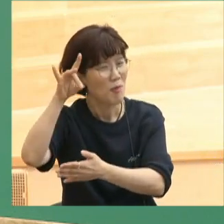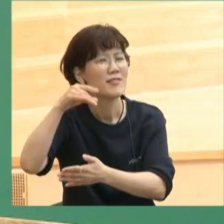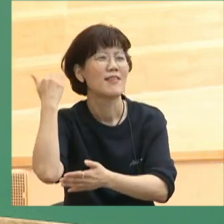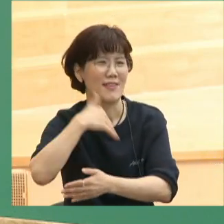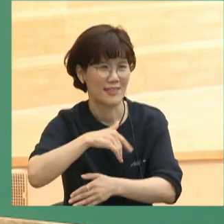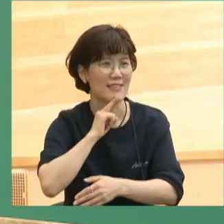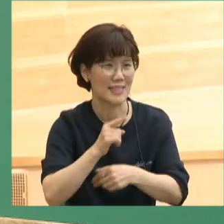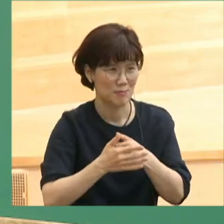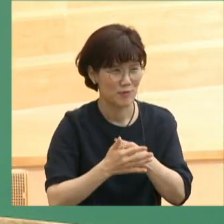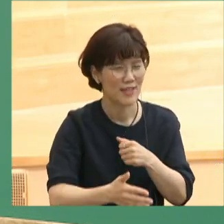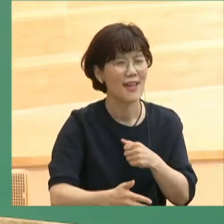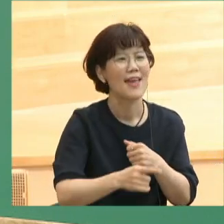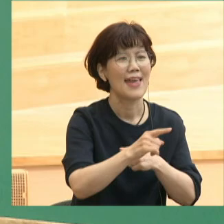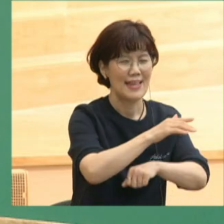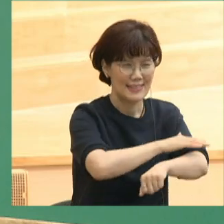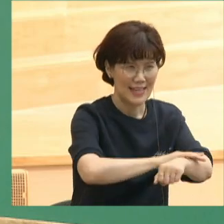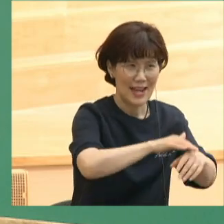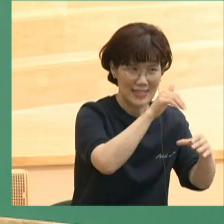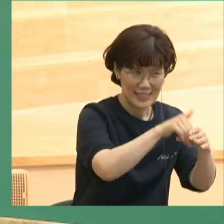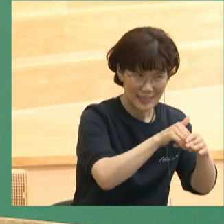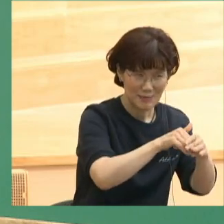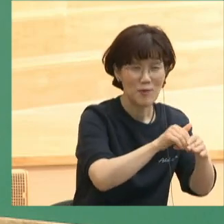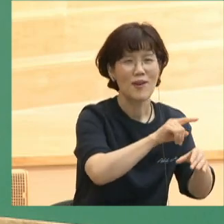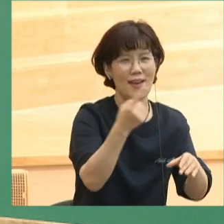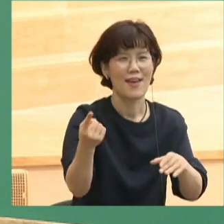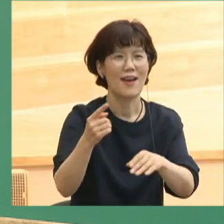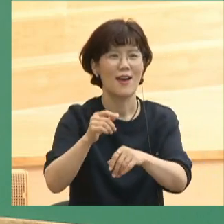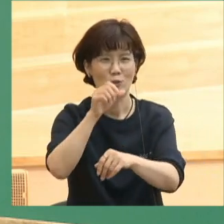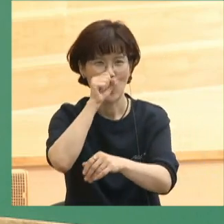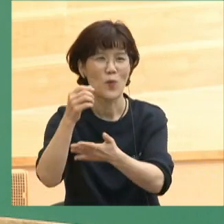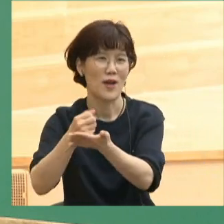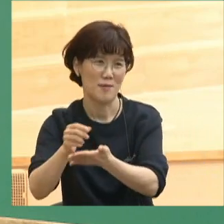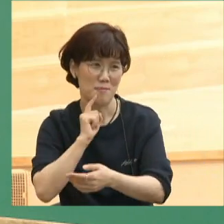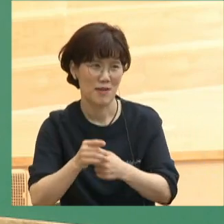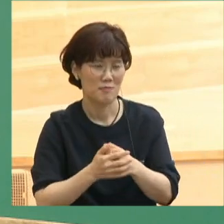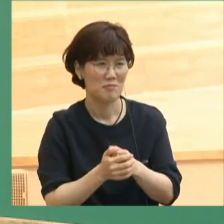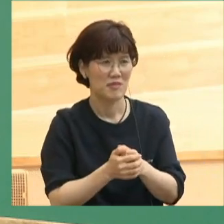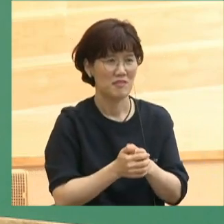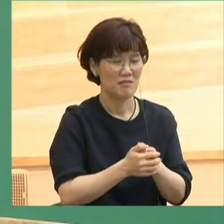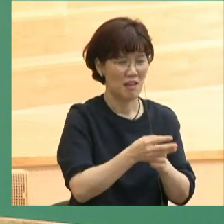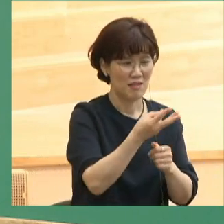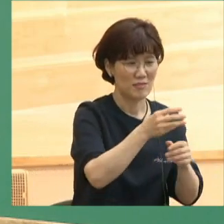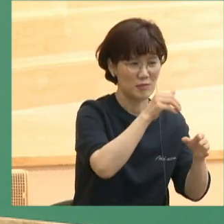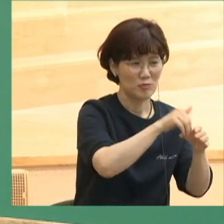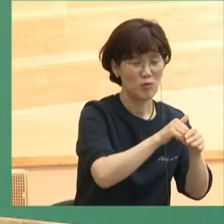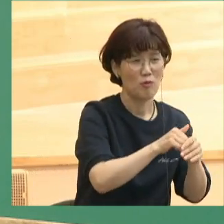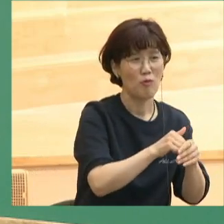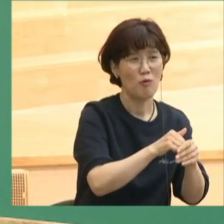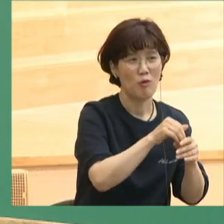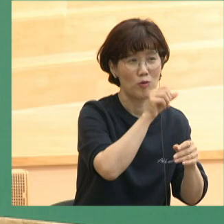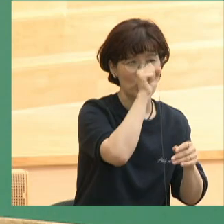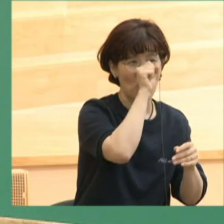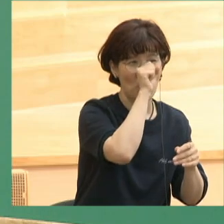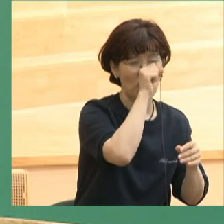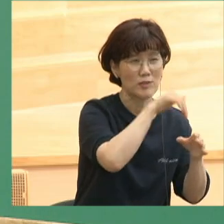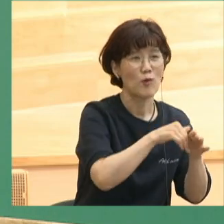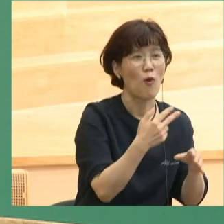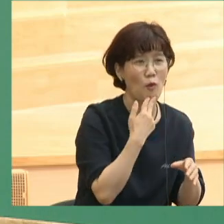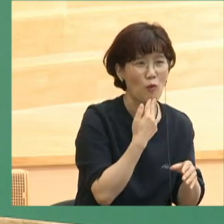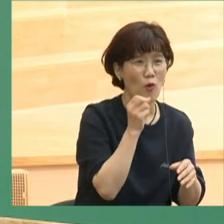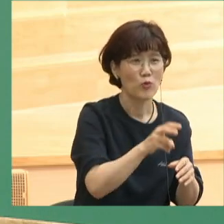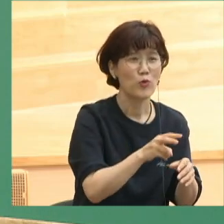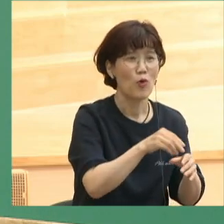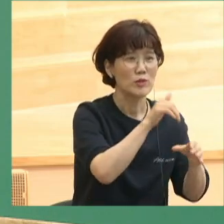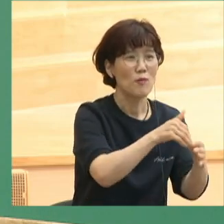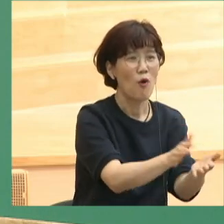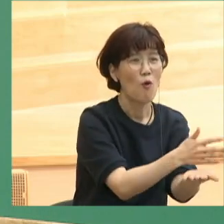거예요. 그러니까 잘 심어야 되는데, 근데 좋은 씨앗은 고사하고 심지도 않았는데 거두려는 그런 심리가 있단 말이에요. 혹은 심은